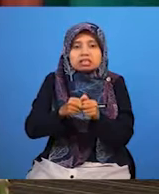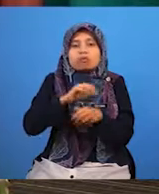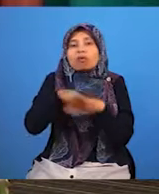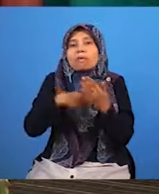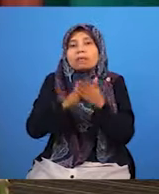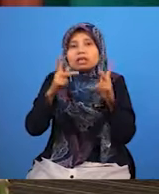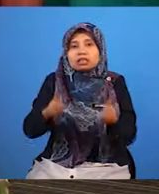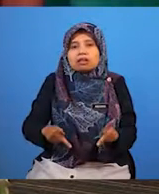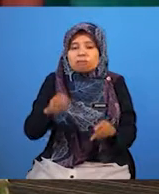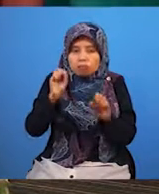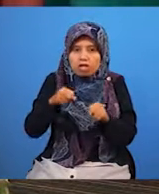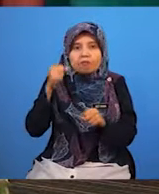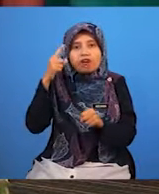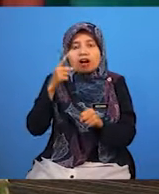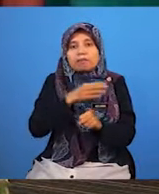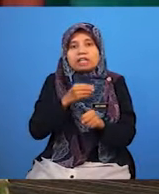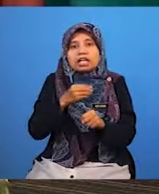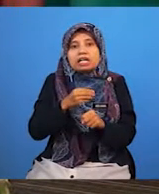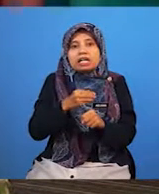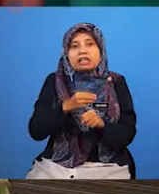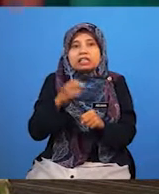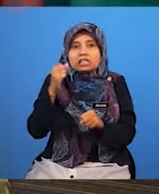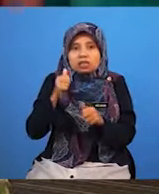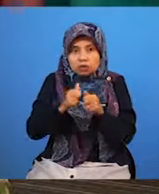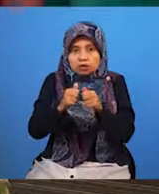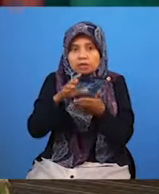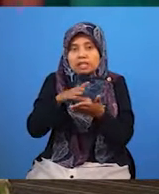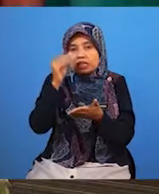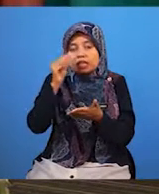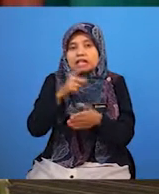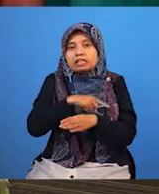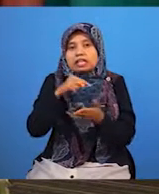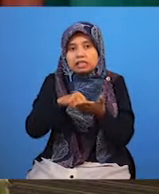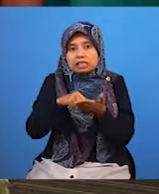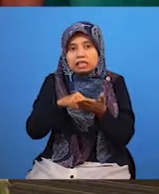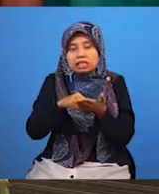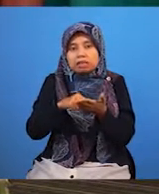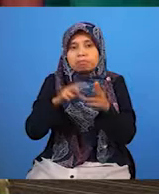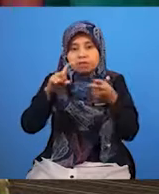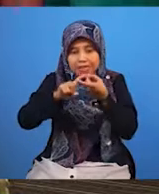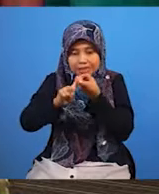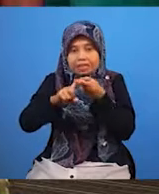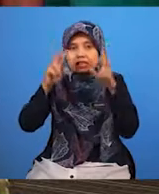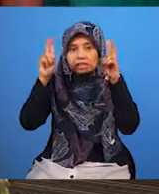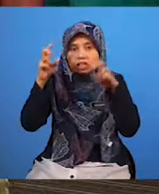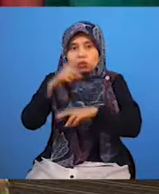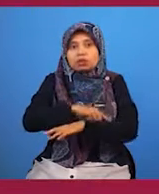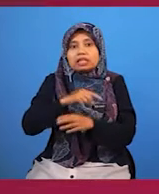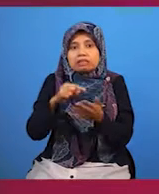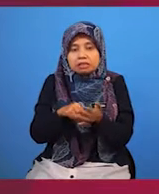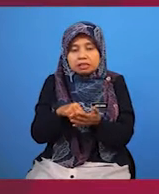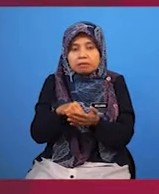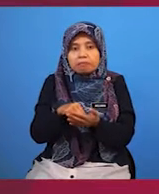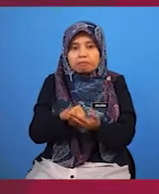dapat memahami dan mengikuti pembelajaran kita pada hari ini. Berkaitan tajuk yang telah pun kita bincangkan tadi,